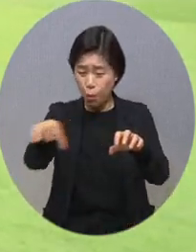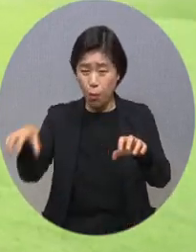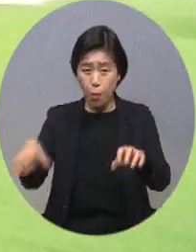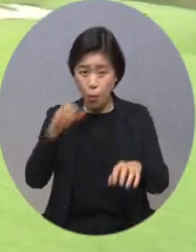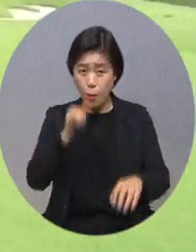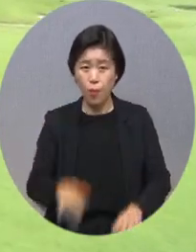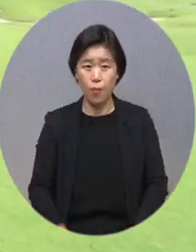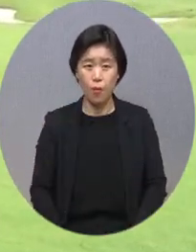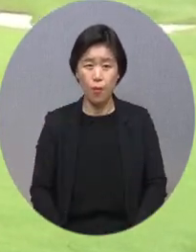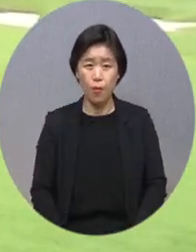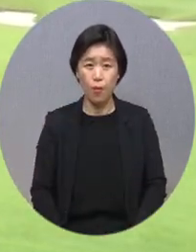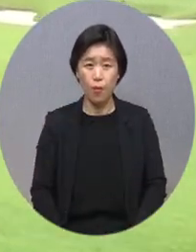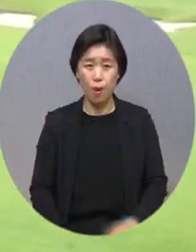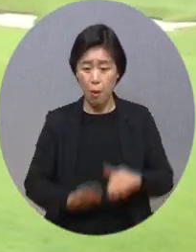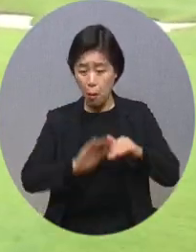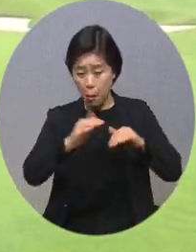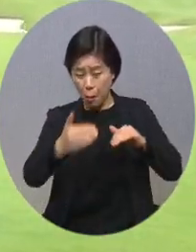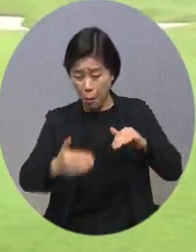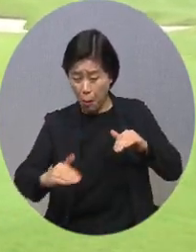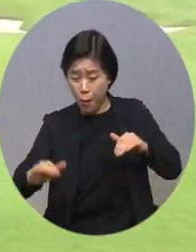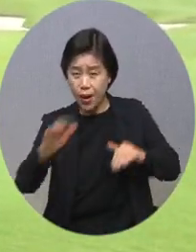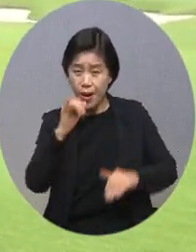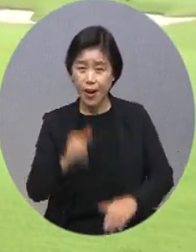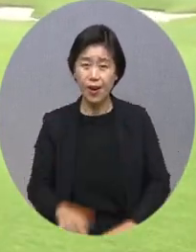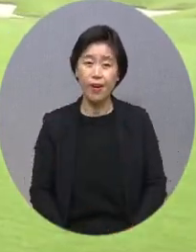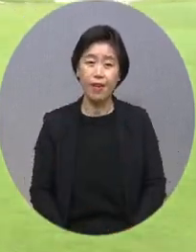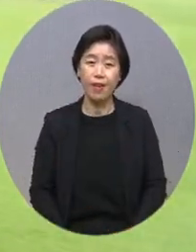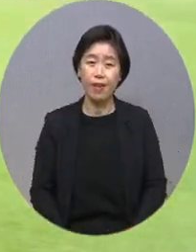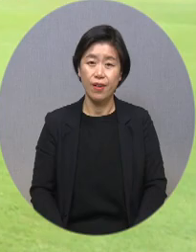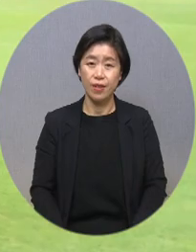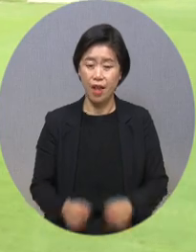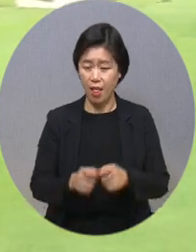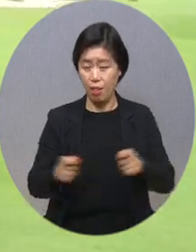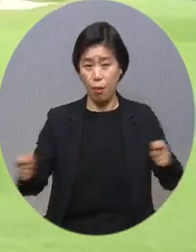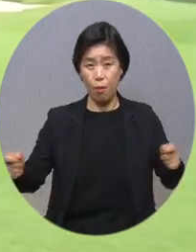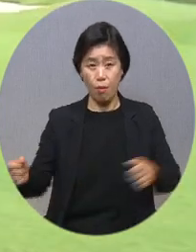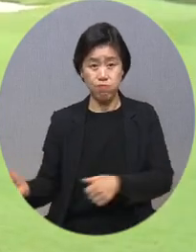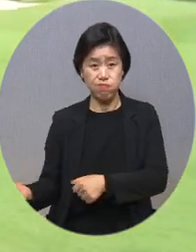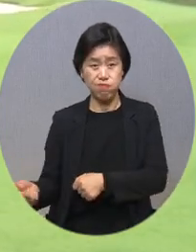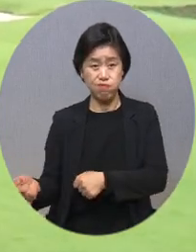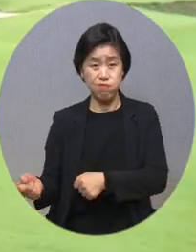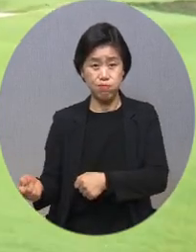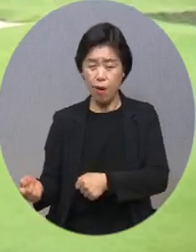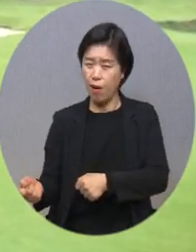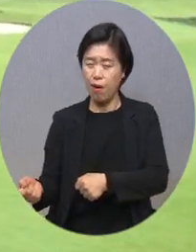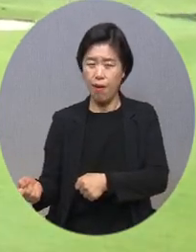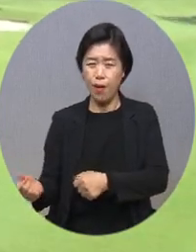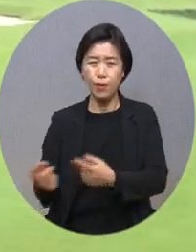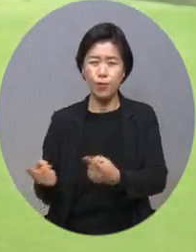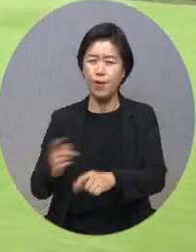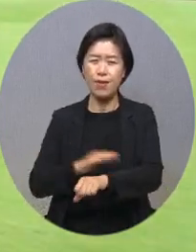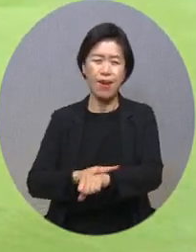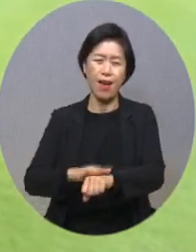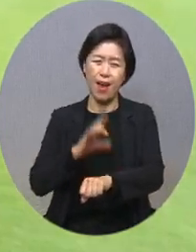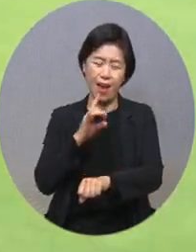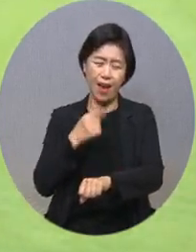여기 개미허리가 있는데, 아무래도 제가 이 롱체가 아직 적응이 잘 안